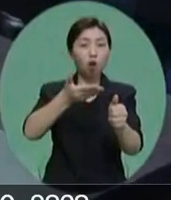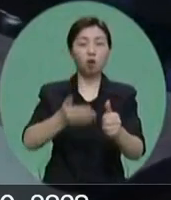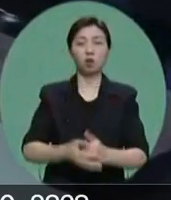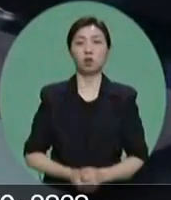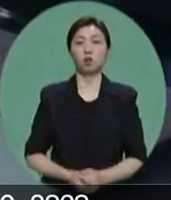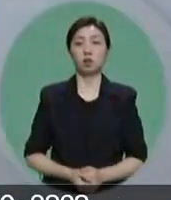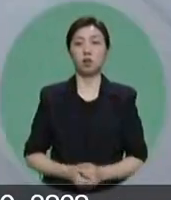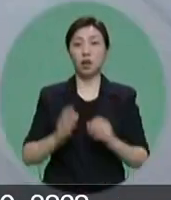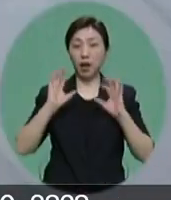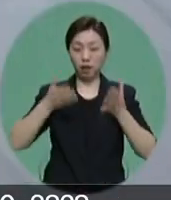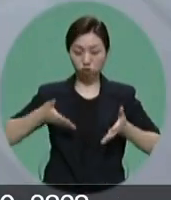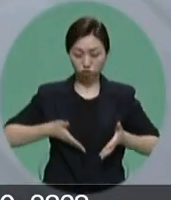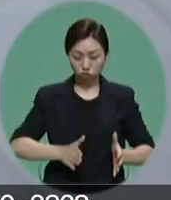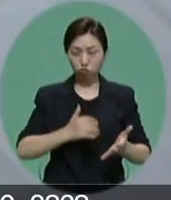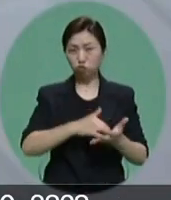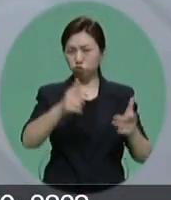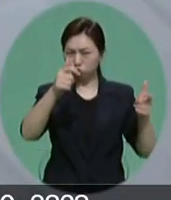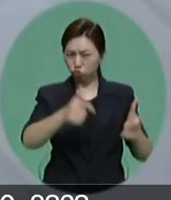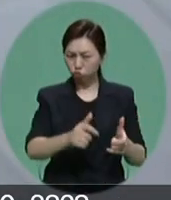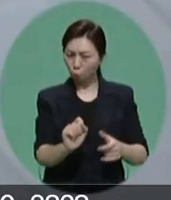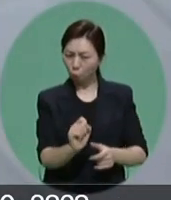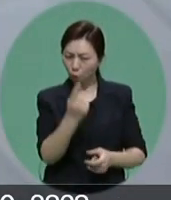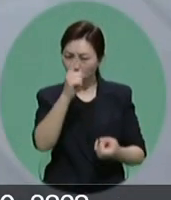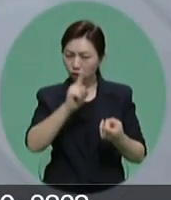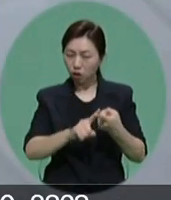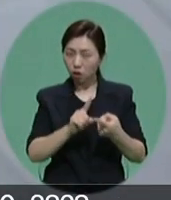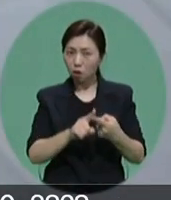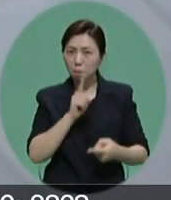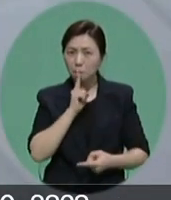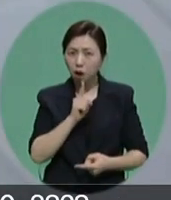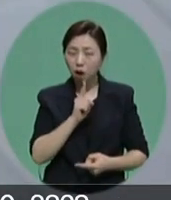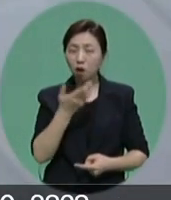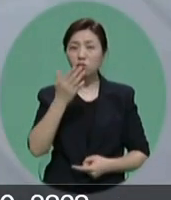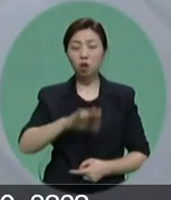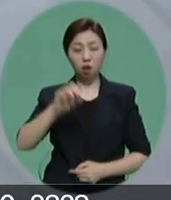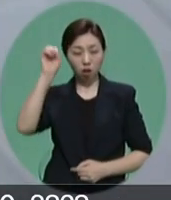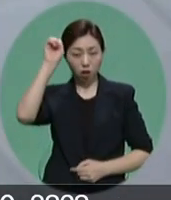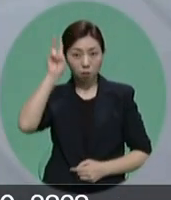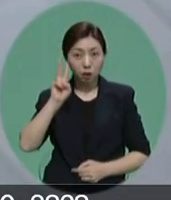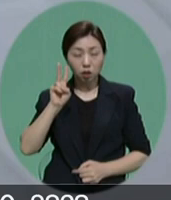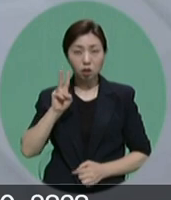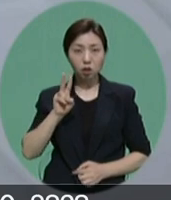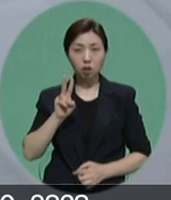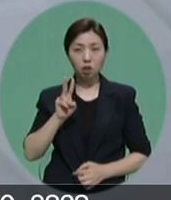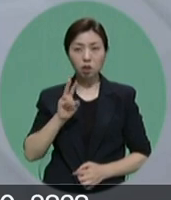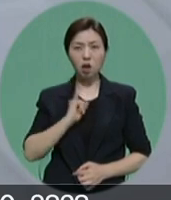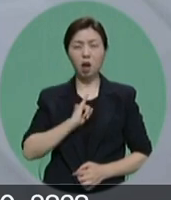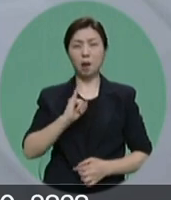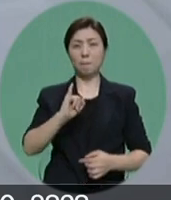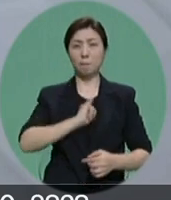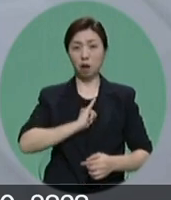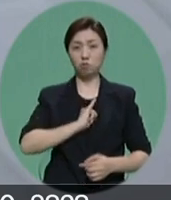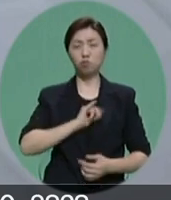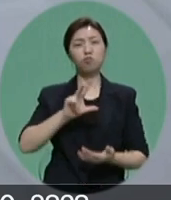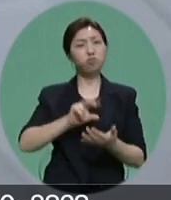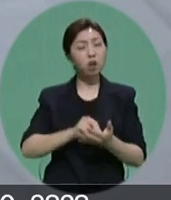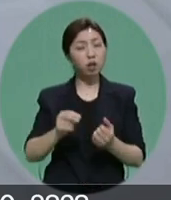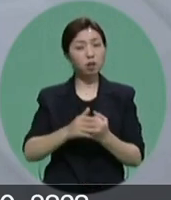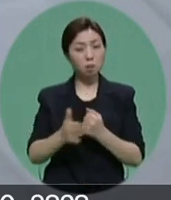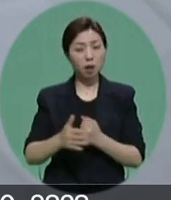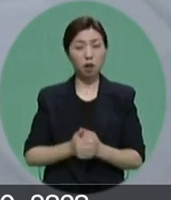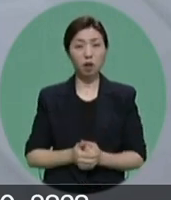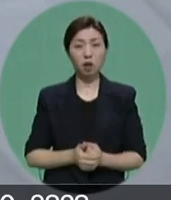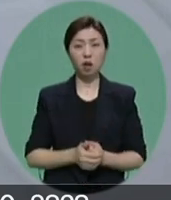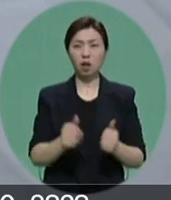저출생 원인 얘기하시다가 이 페미니즘 때문에 남녀 교제가 잘 안 된다, 그래서